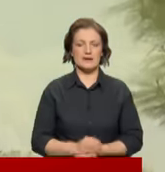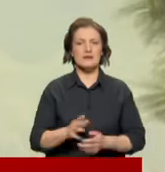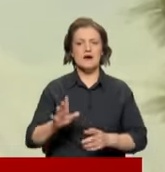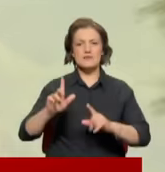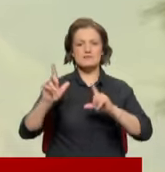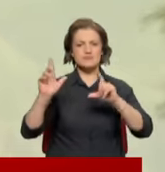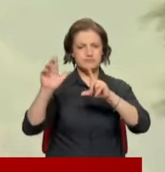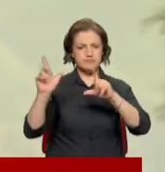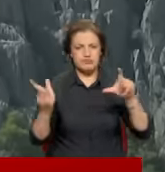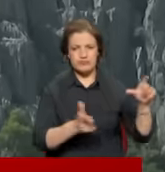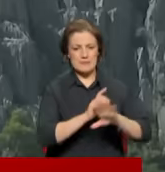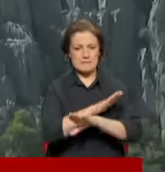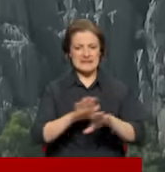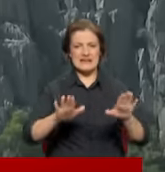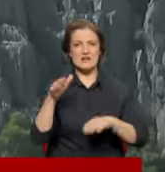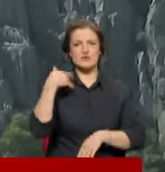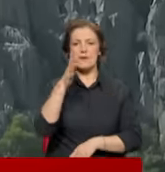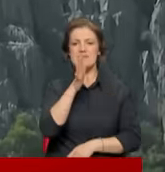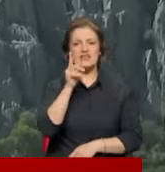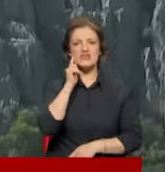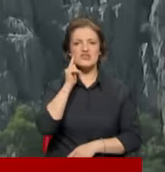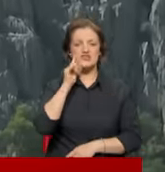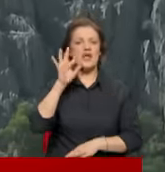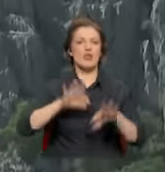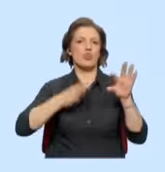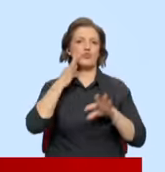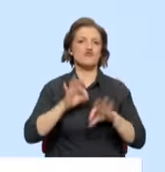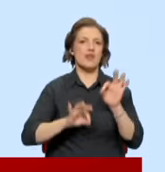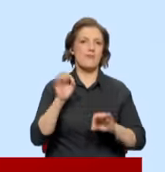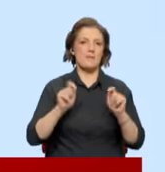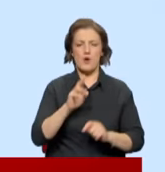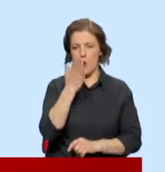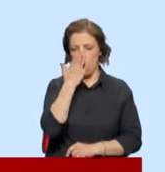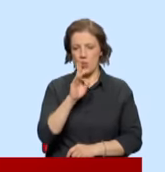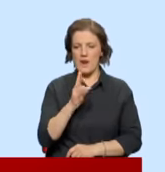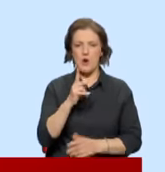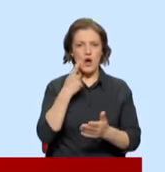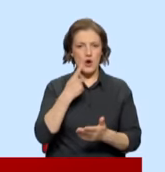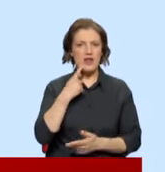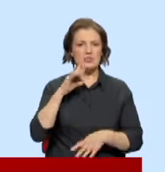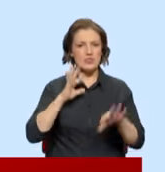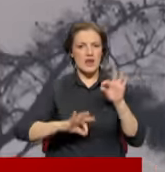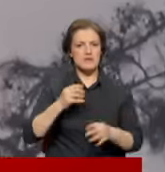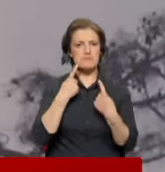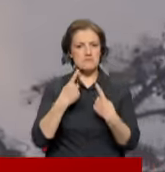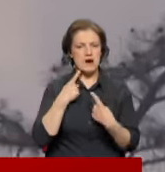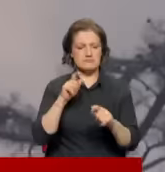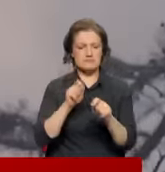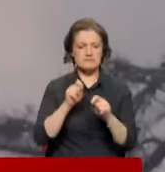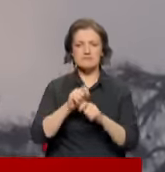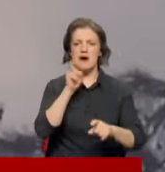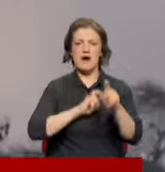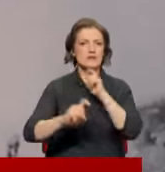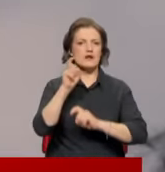Tahliye tamamlandıktan sonra bilirkişi olay yerinde inceleme yaptı. Ön rapora göre denetim, bakım ve onarımda